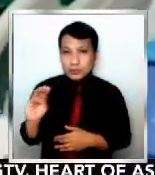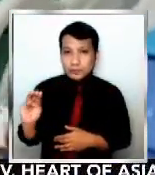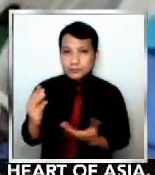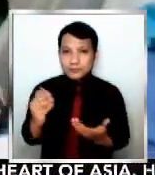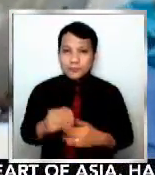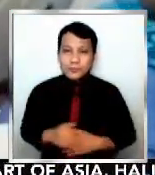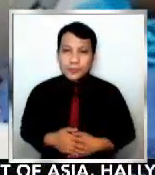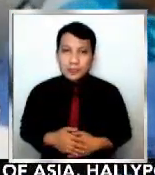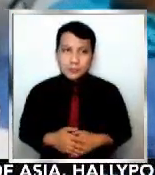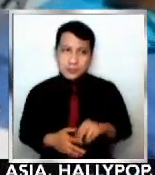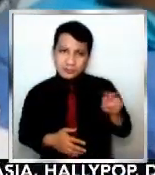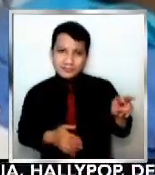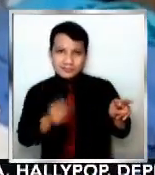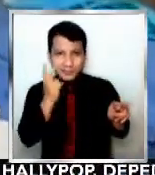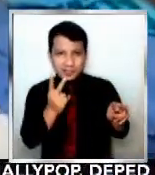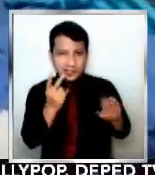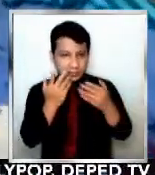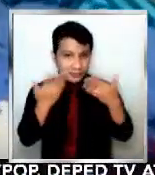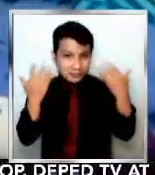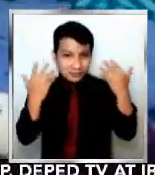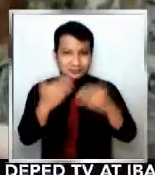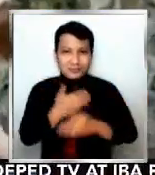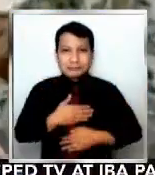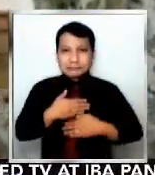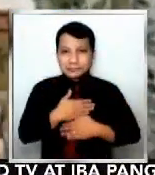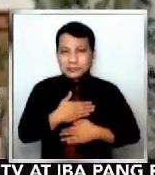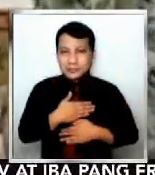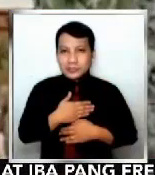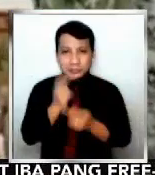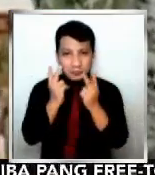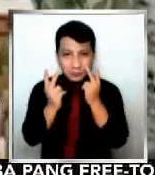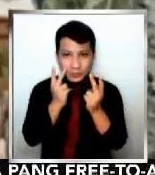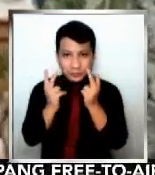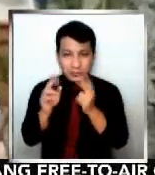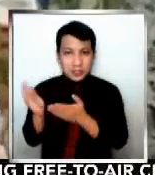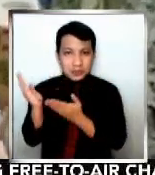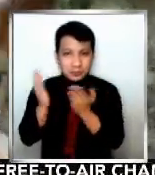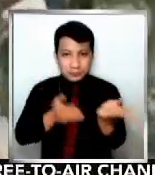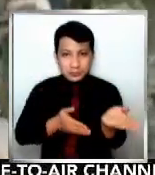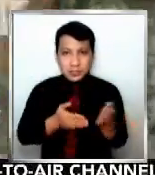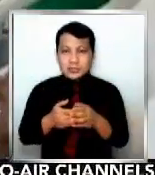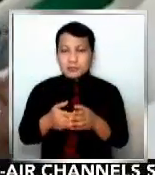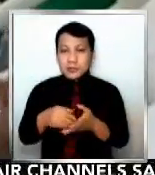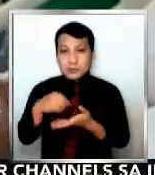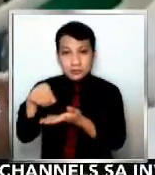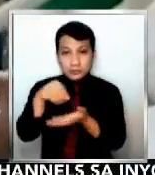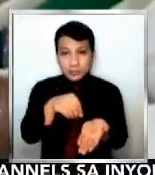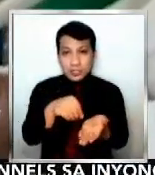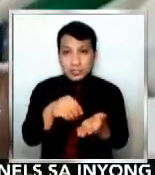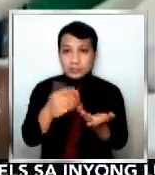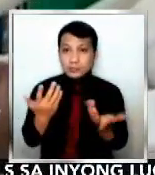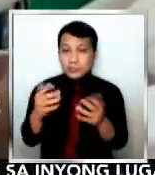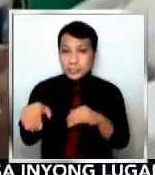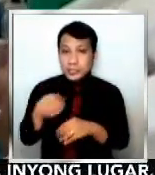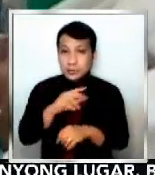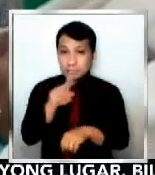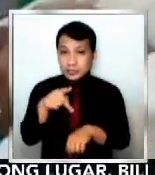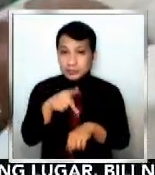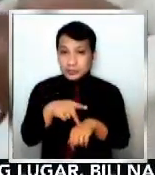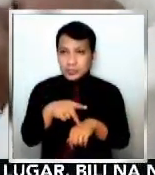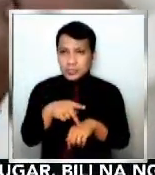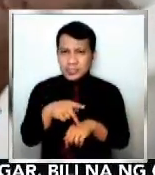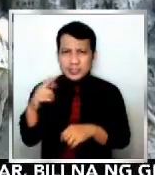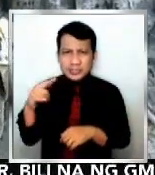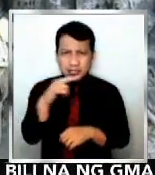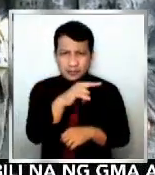Bakas sa ngiti ng mga sundalo ang tuwa ng dalawin at dalhan sila ng regalo ng kanilang mga kabaro sa Philippine Air Force. Natutuwa kami